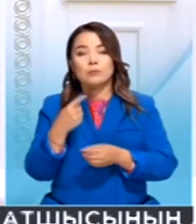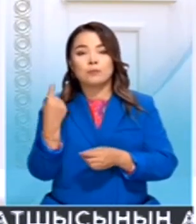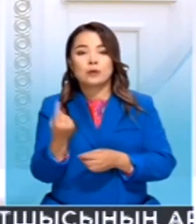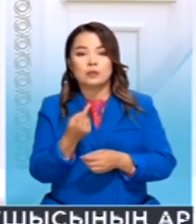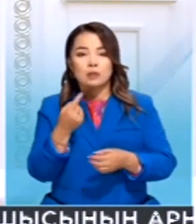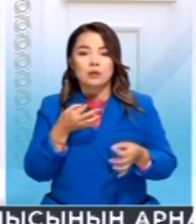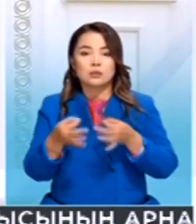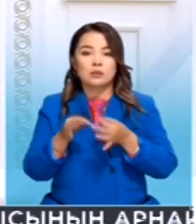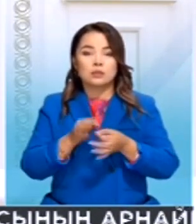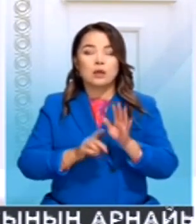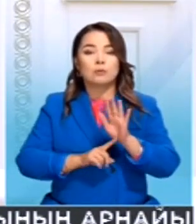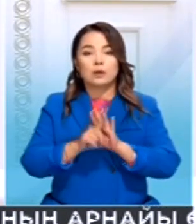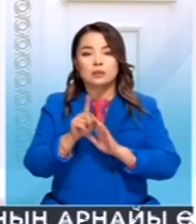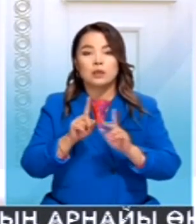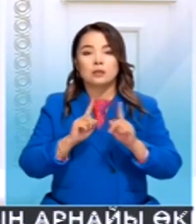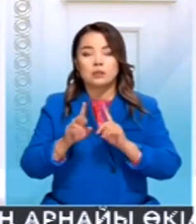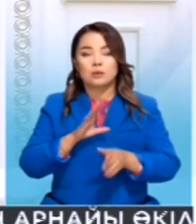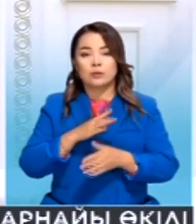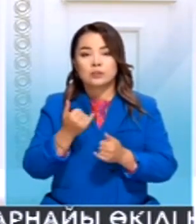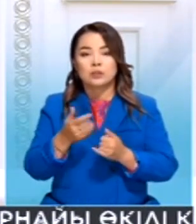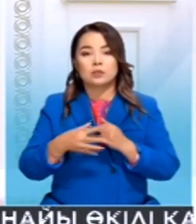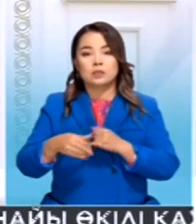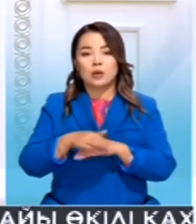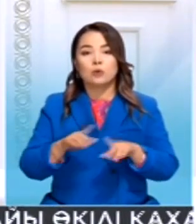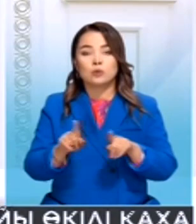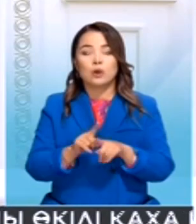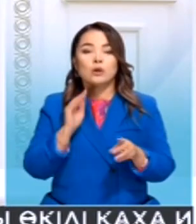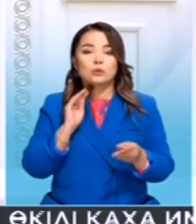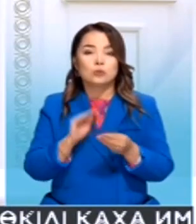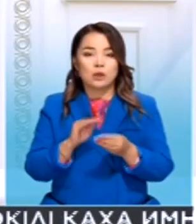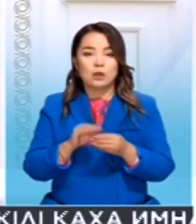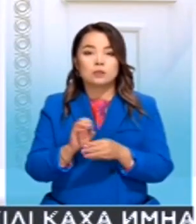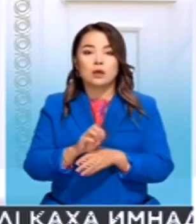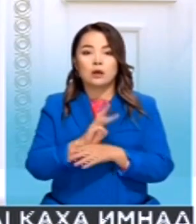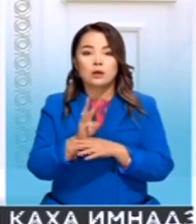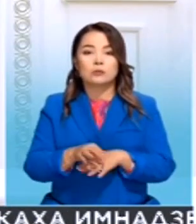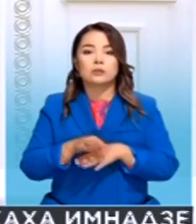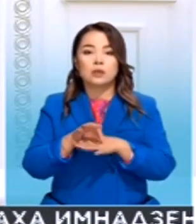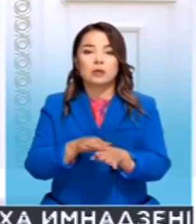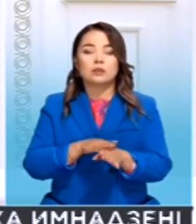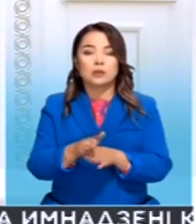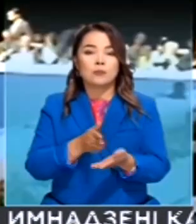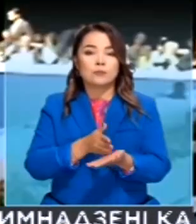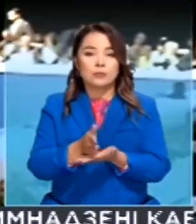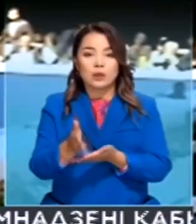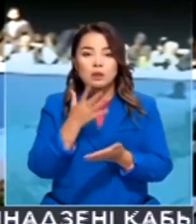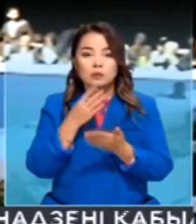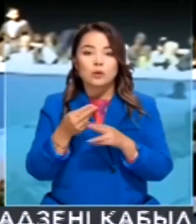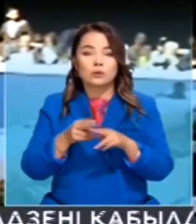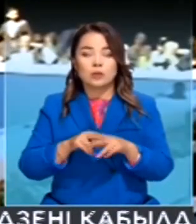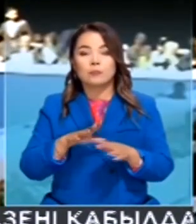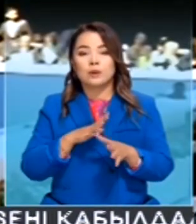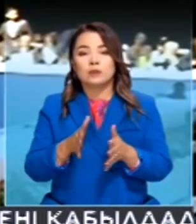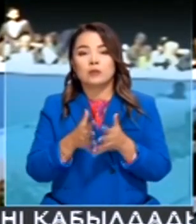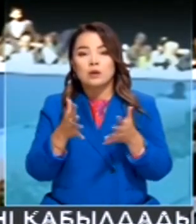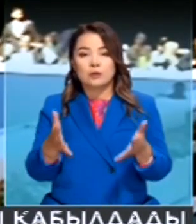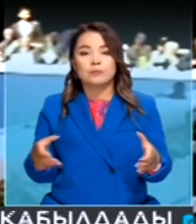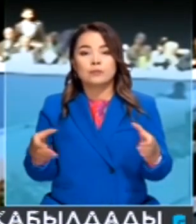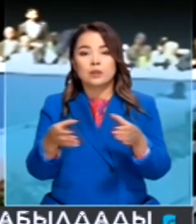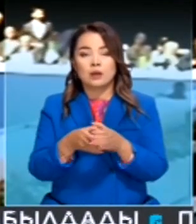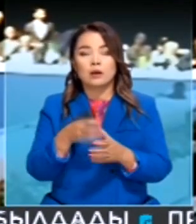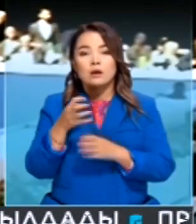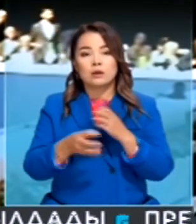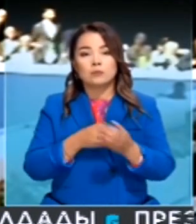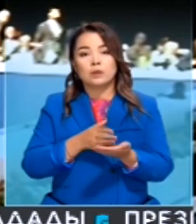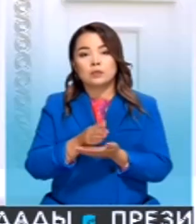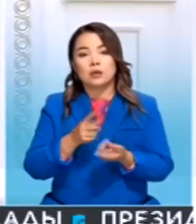бастама көтердім. Бұл бастама жаһандық қауіпсіздік пен тұрақтылықты сақтау ісін ілгерілетуге, сондай-ақ анағұрлым рационалды